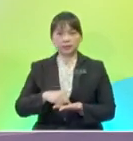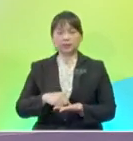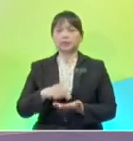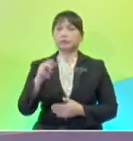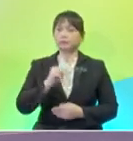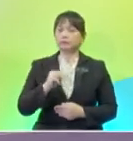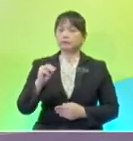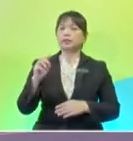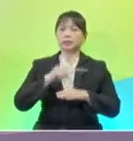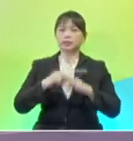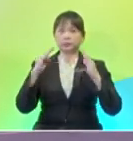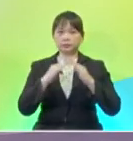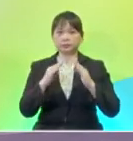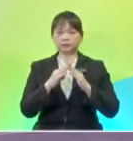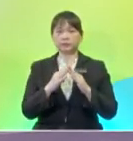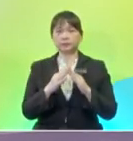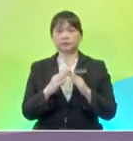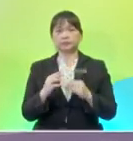di rumah